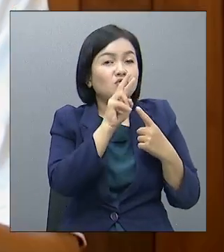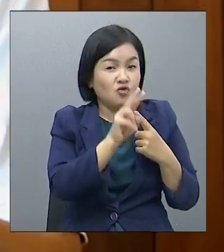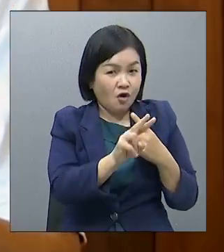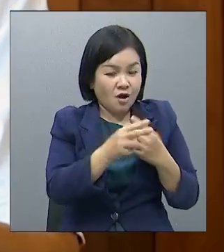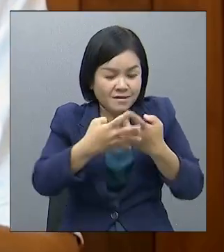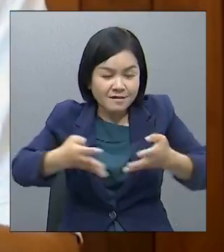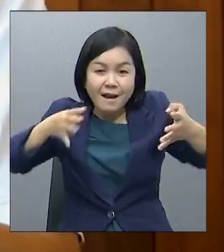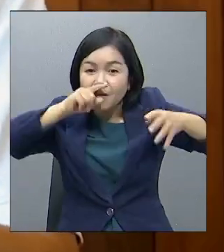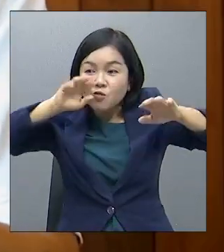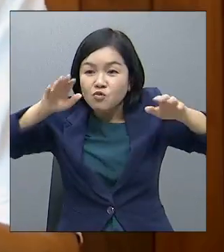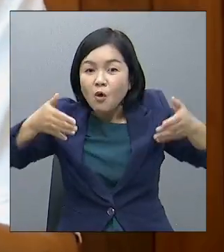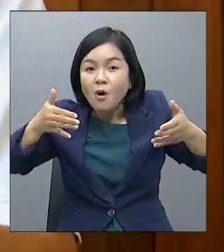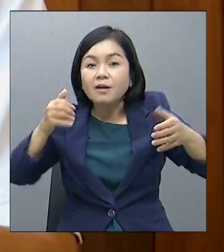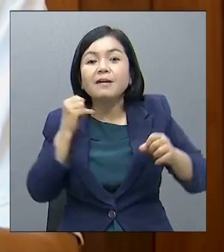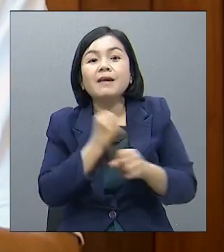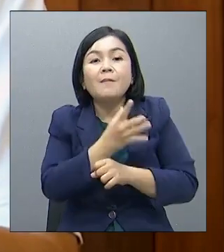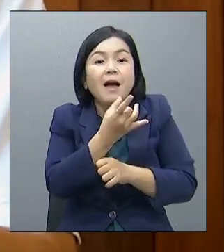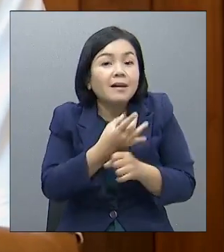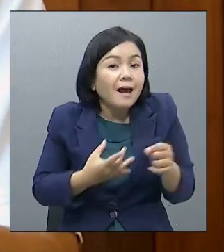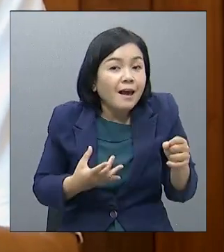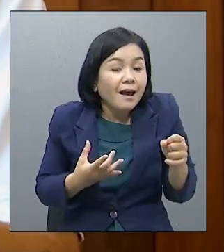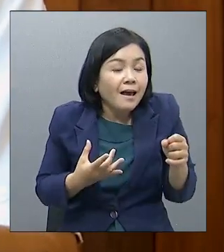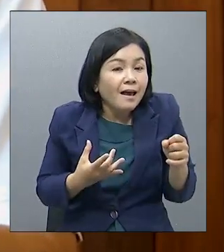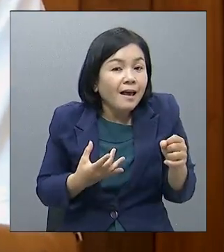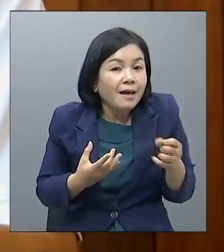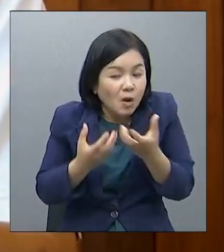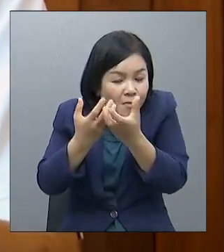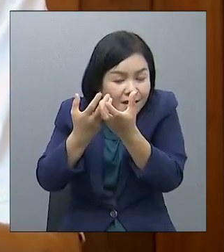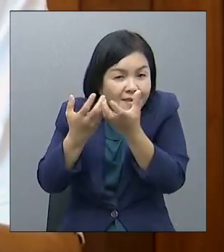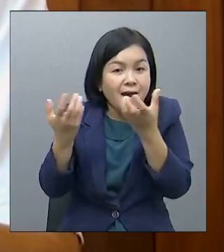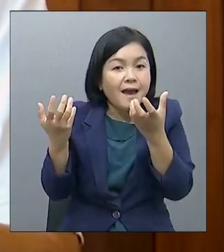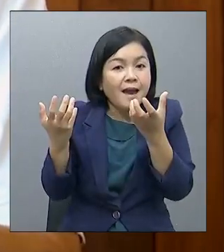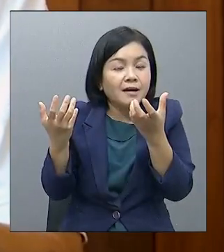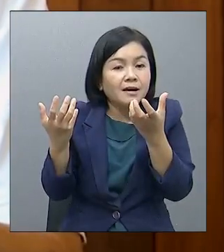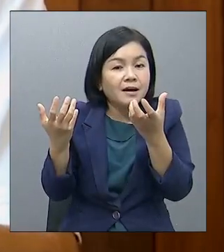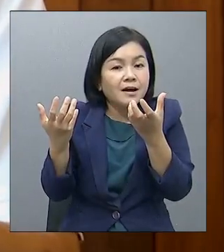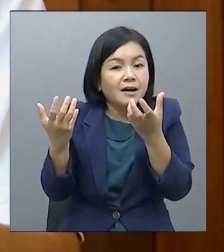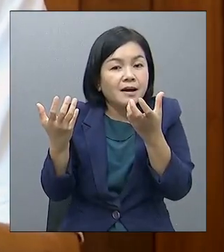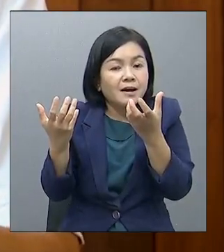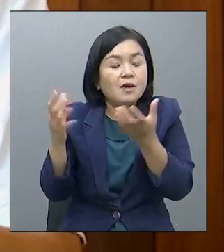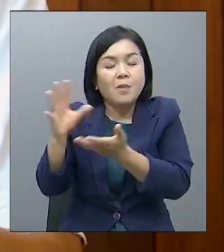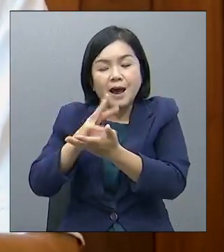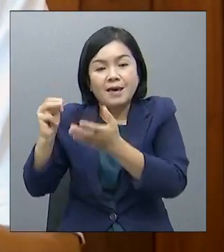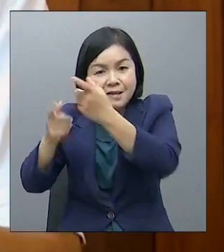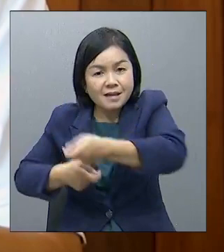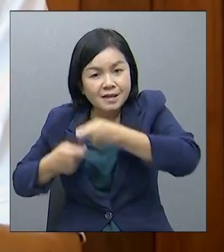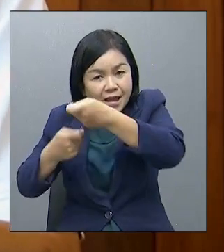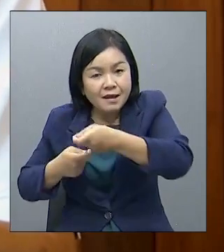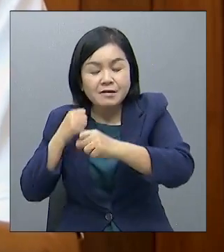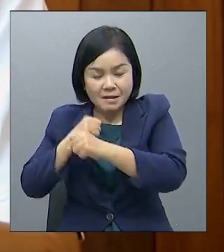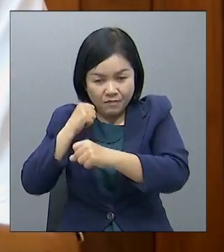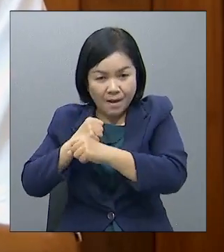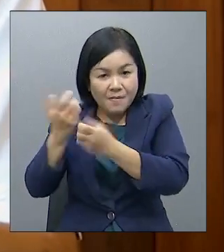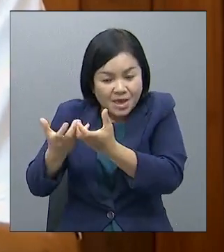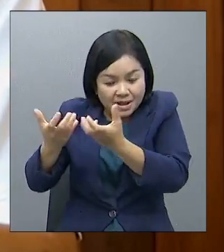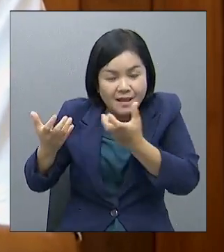กไปสกัดสารที่เราเรียกนานะหรือซิลิกแอซิดโดยมหาวิทยาลัยเกษตรศาสตร์เหมือนกันนะครับท